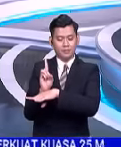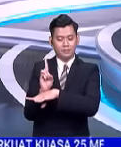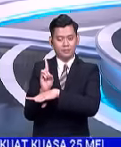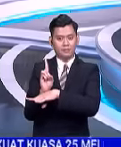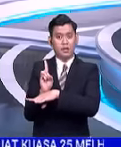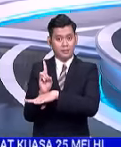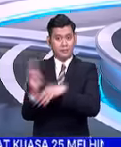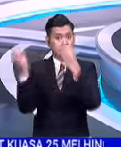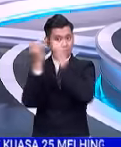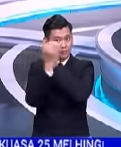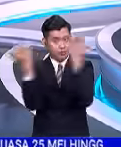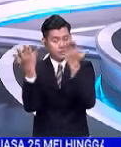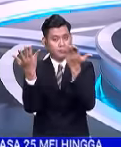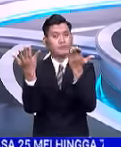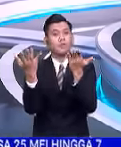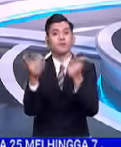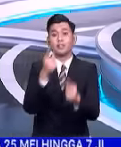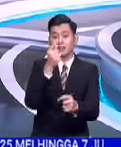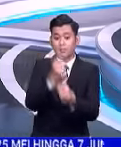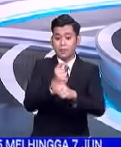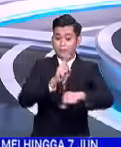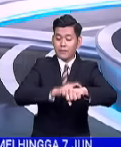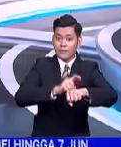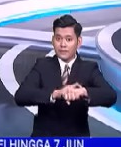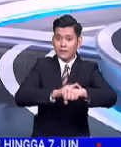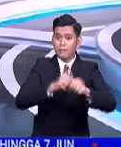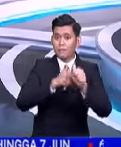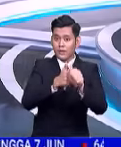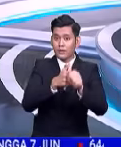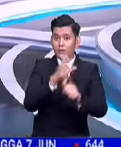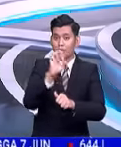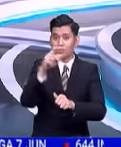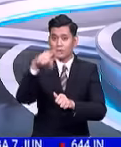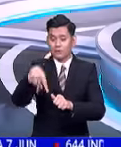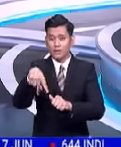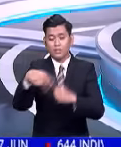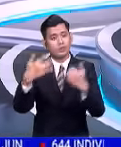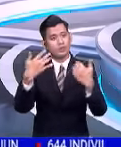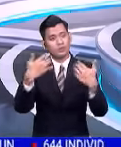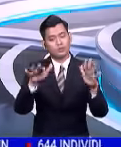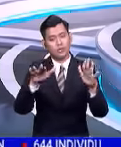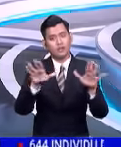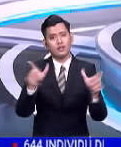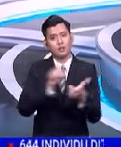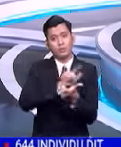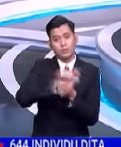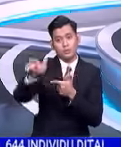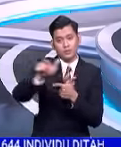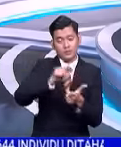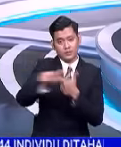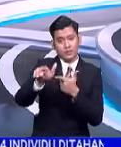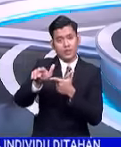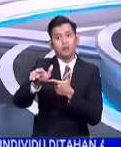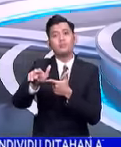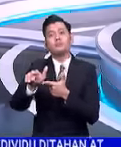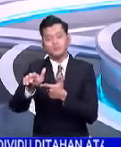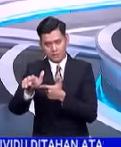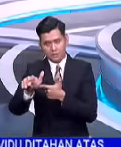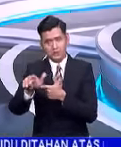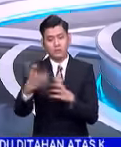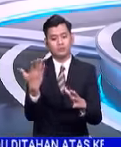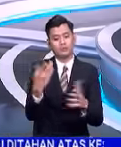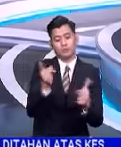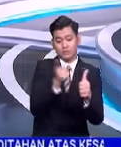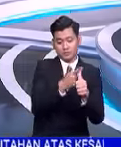Nantalingki memaklumkan ketetapan itu antara SOP yang dikemaskini bagi sektor perdagangan pengedaran termasuk